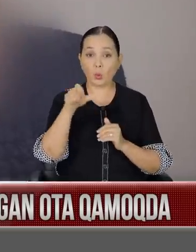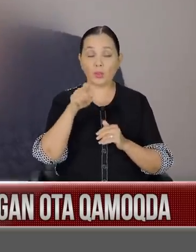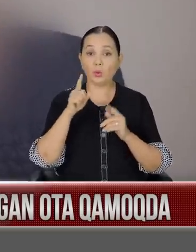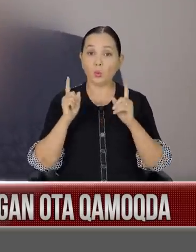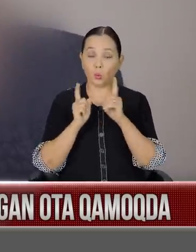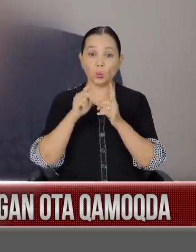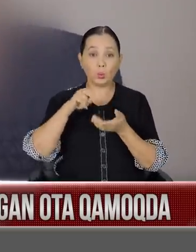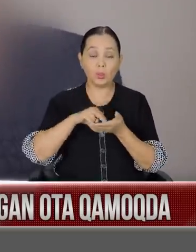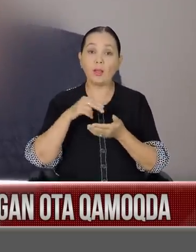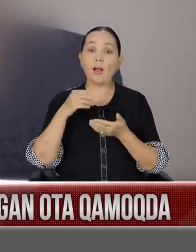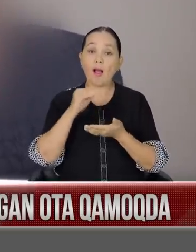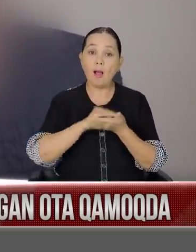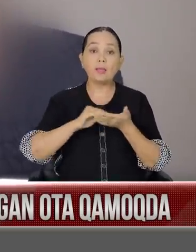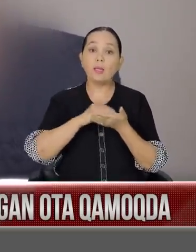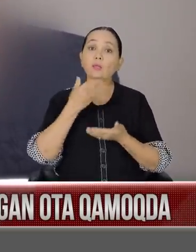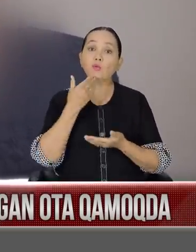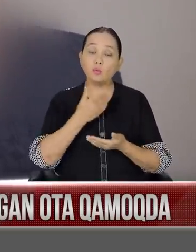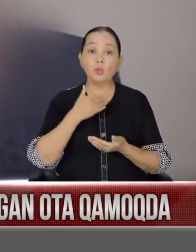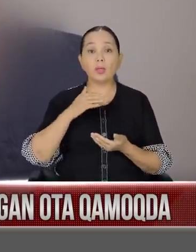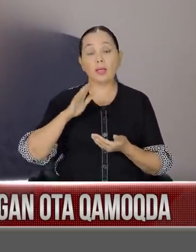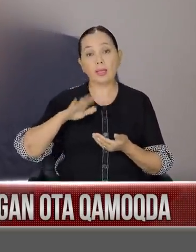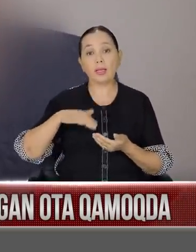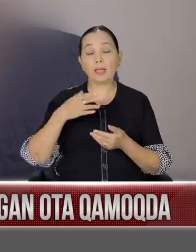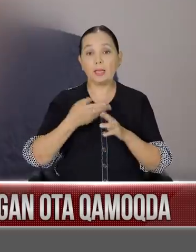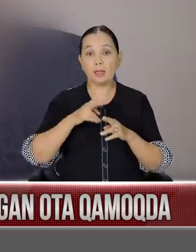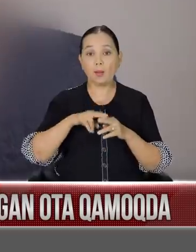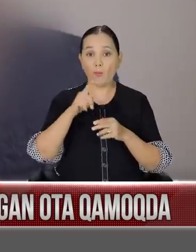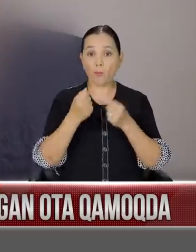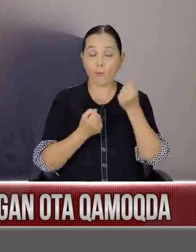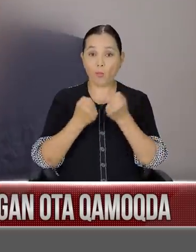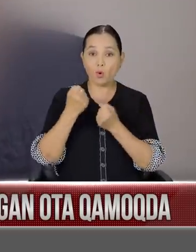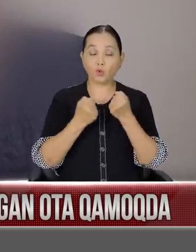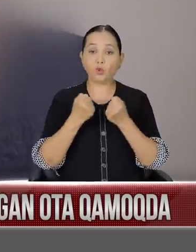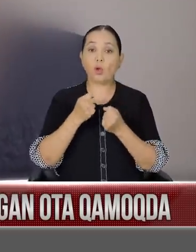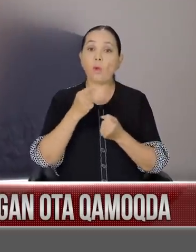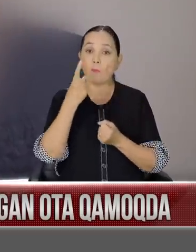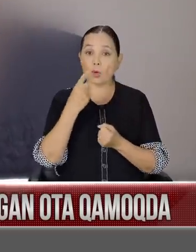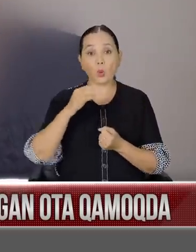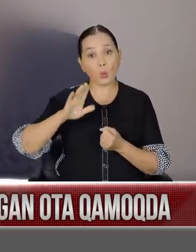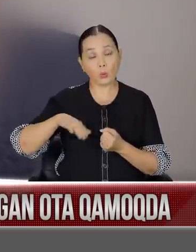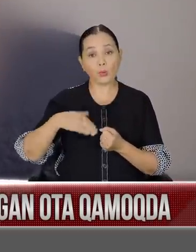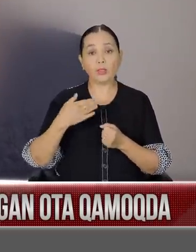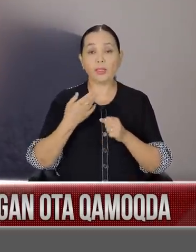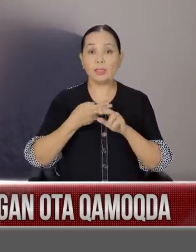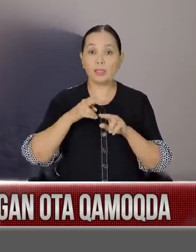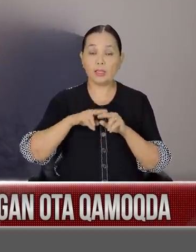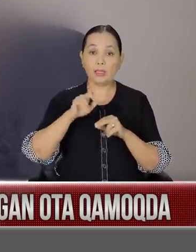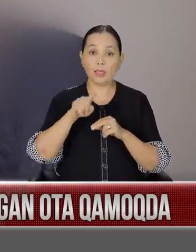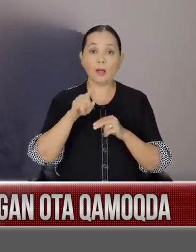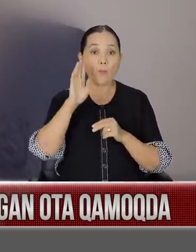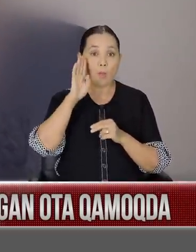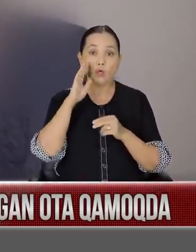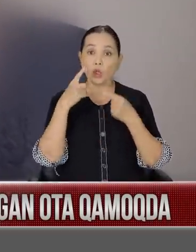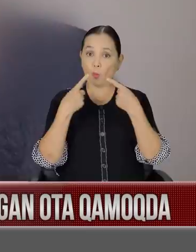ekan. Yana qayta so'rayverdi. Keyin shuna kelmanglar mashin dedim bo'lmasin. Oradan bir kun o'tdi, aylanib o'tgandan keyin u